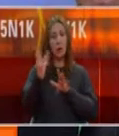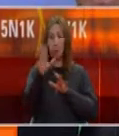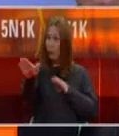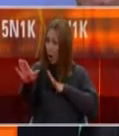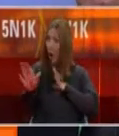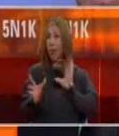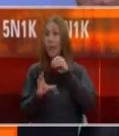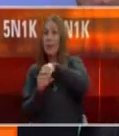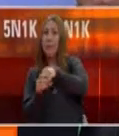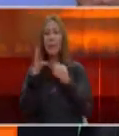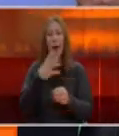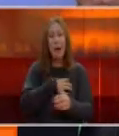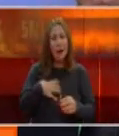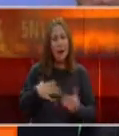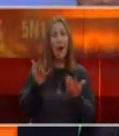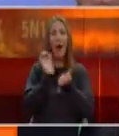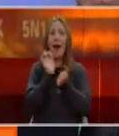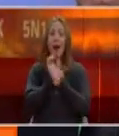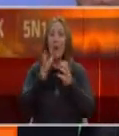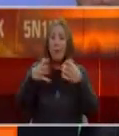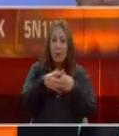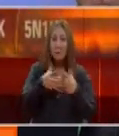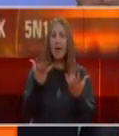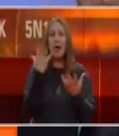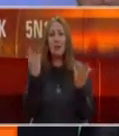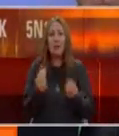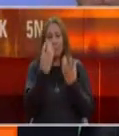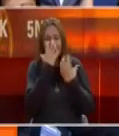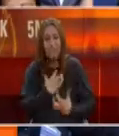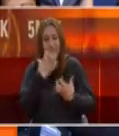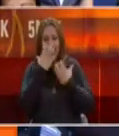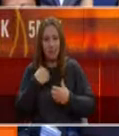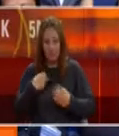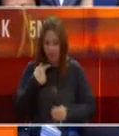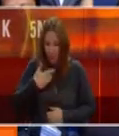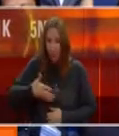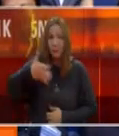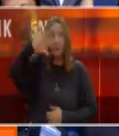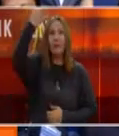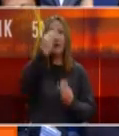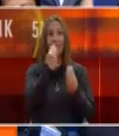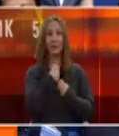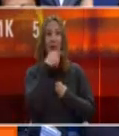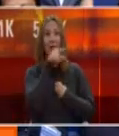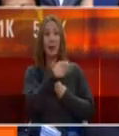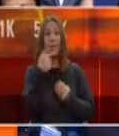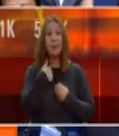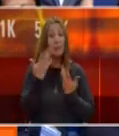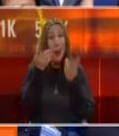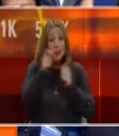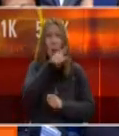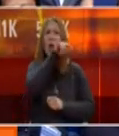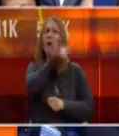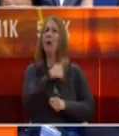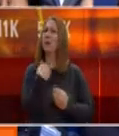her türlü sevgi, anne sevgisi, aile ortamını en güzel şekilde aşılayarak beni bu zamana kadar buraya getirdiler. Ben ne yapsam onların